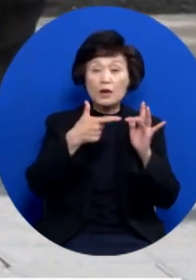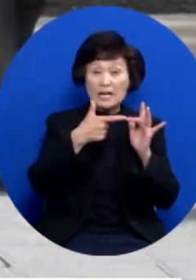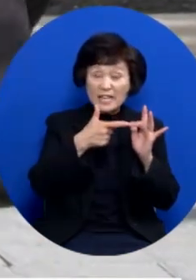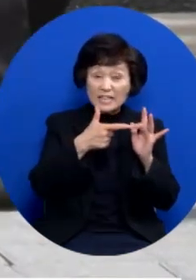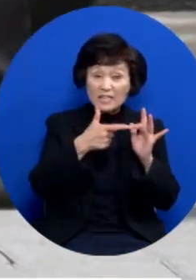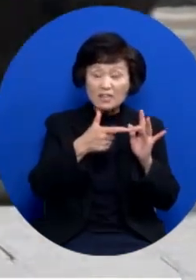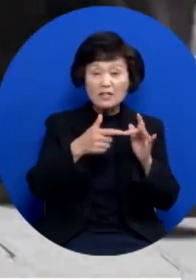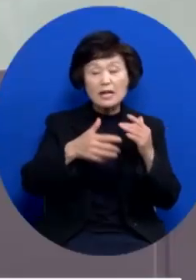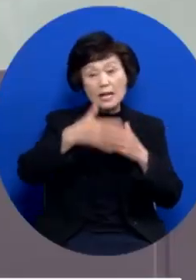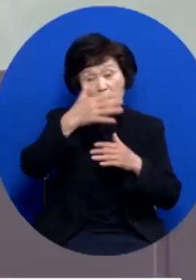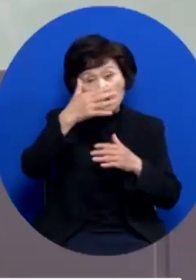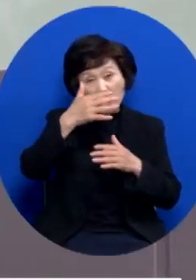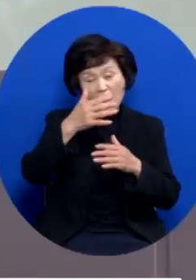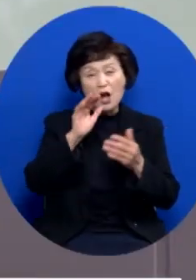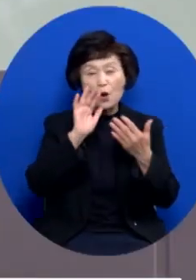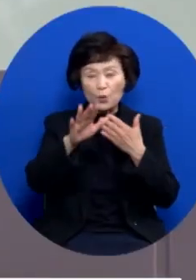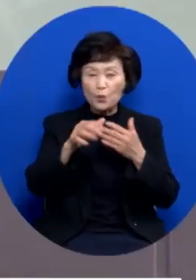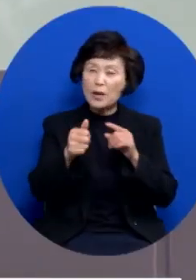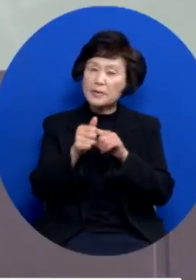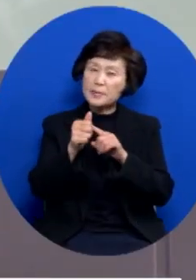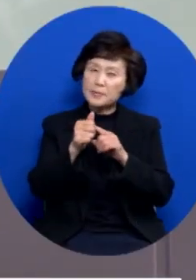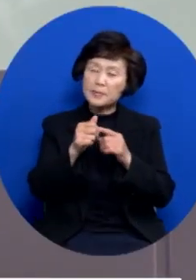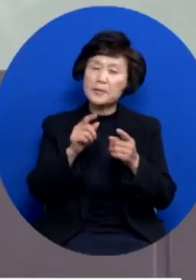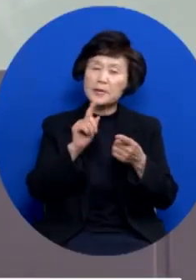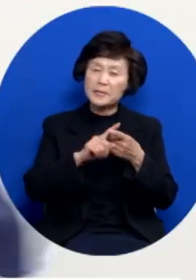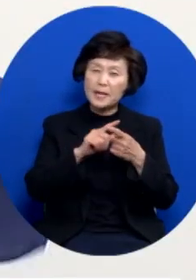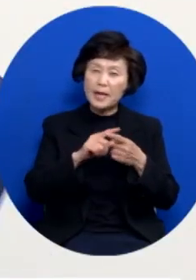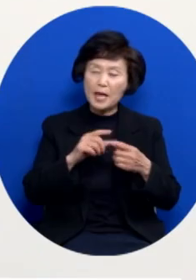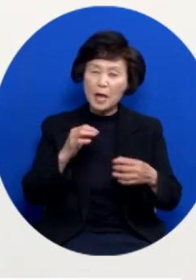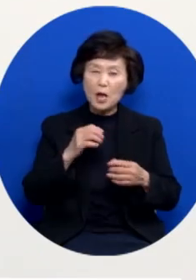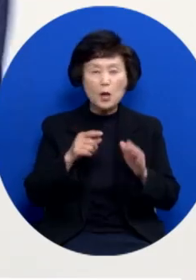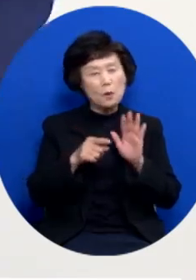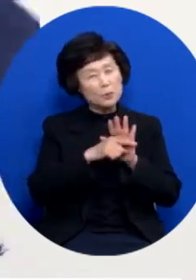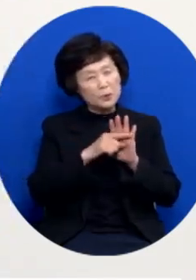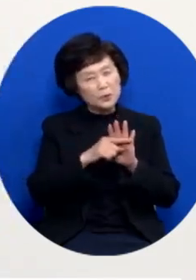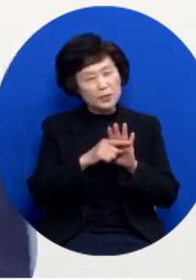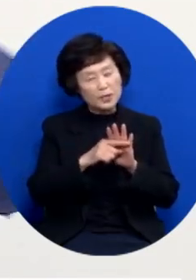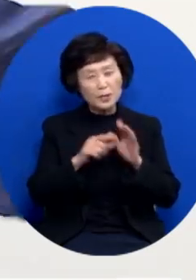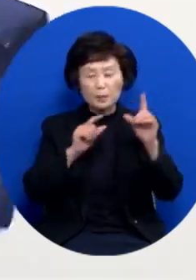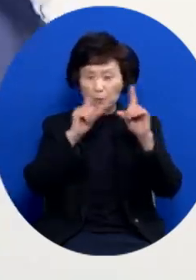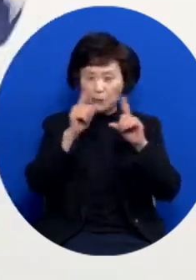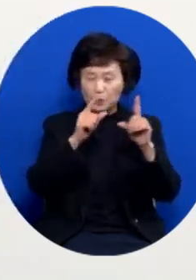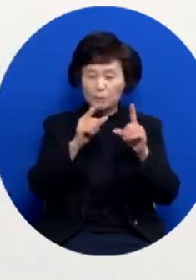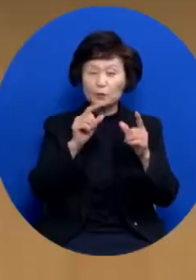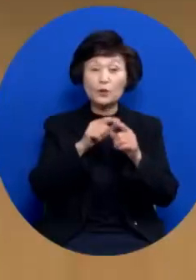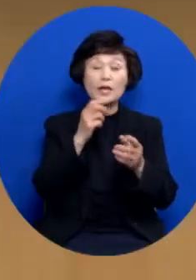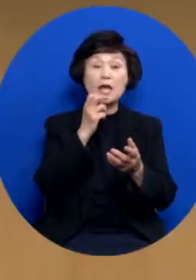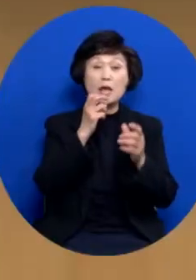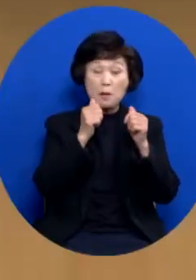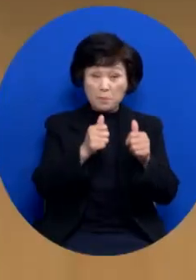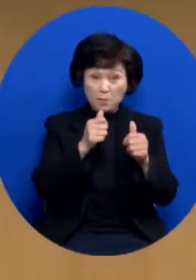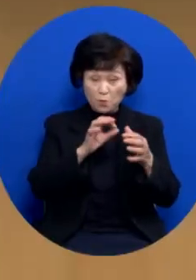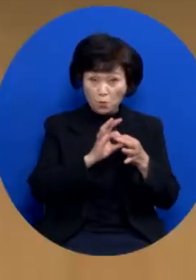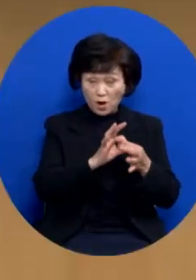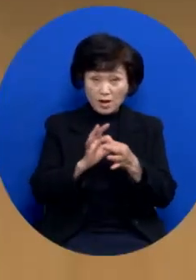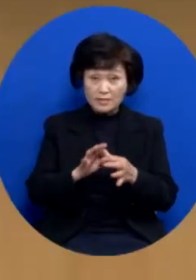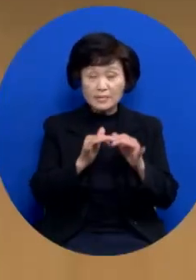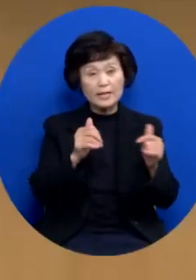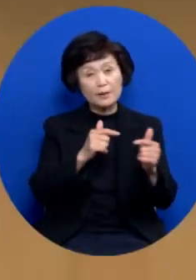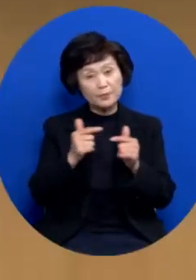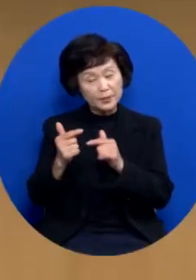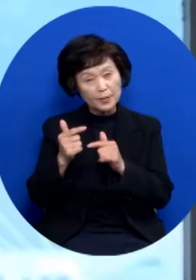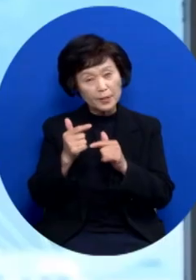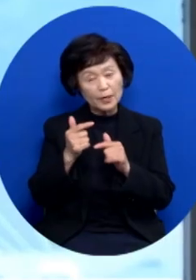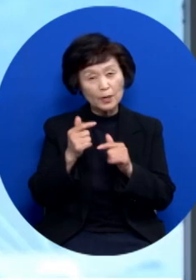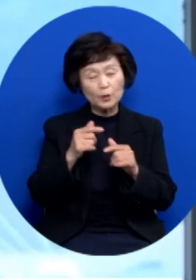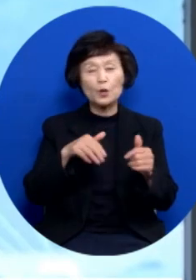대한 부정적 여론이 커지면서 이를 의식하듯 법조계 동향에도 변화가 생겼습니다. 이원석 검찰총장은